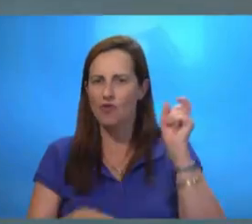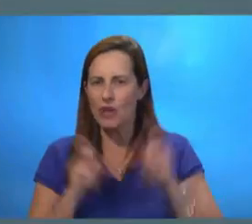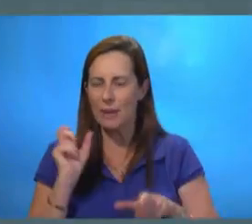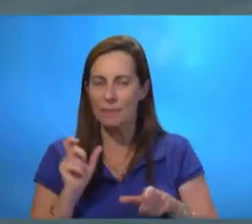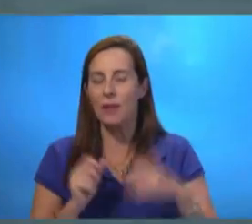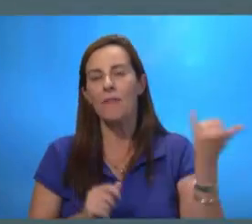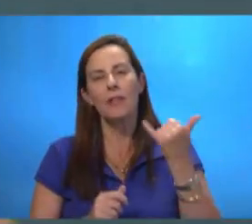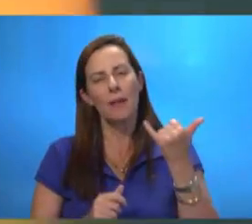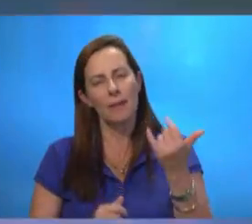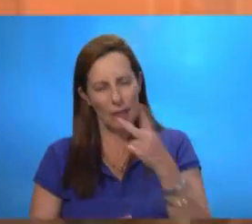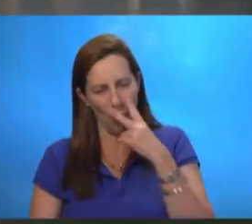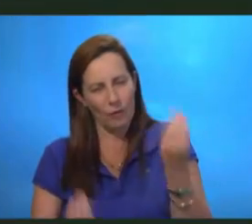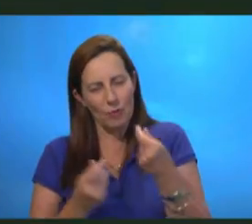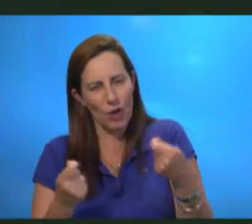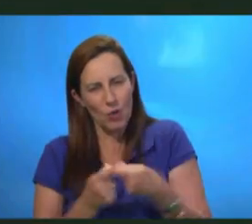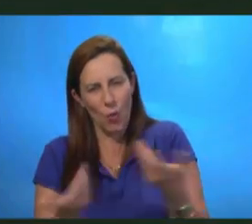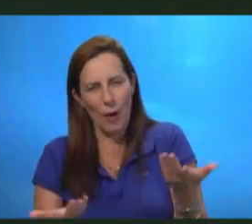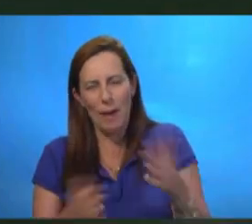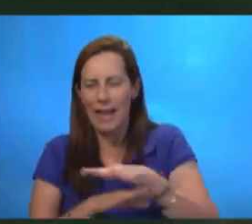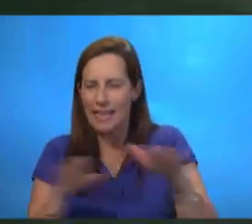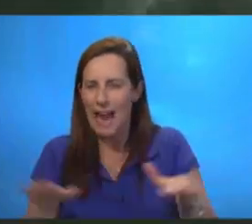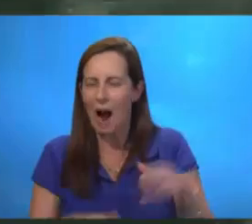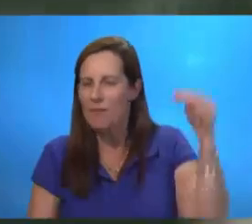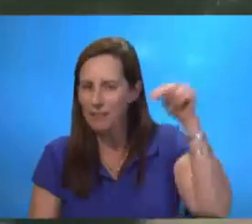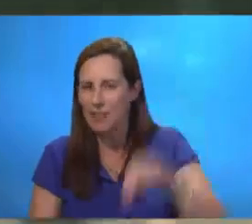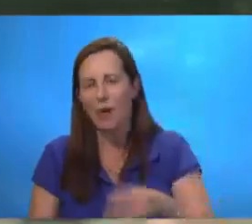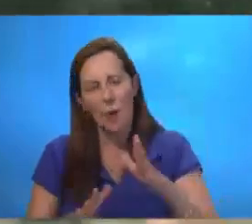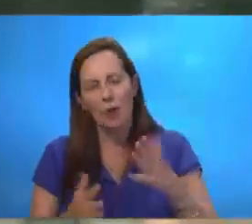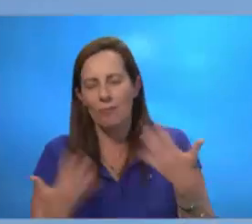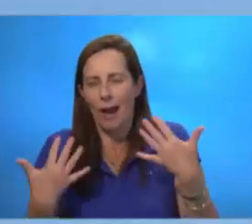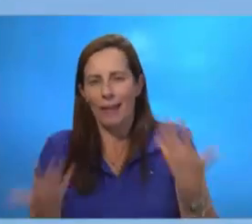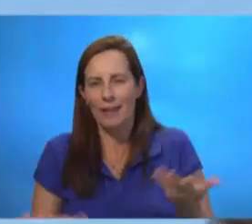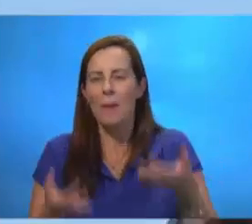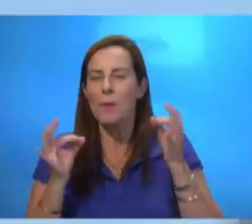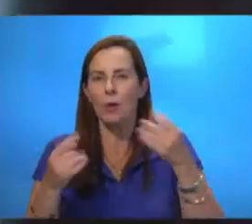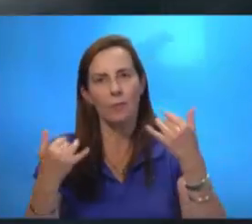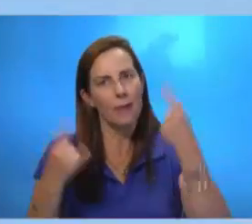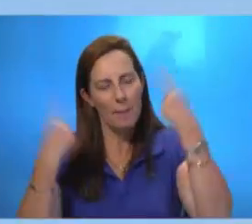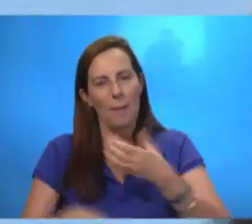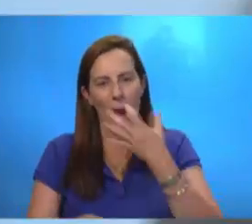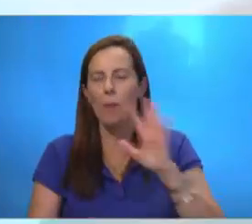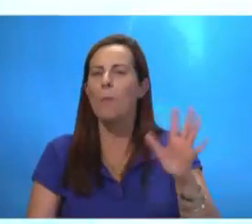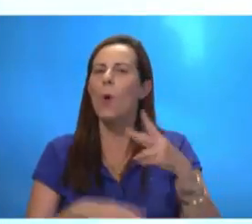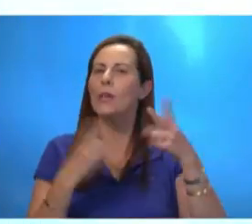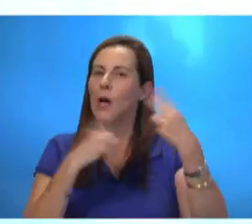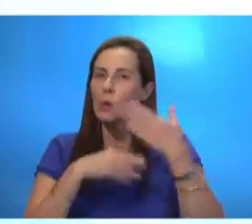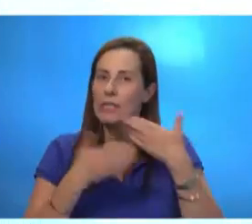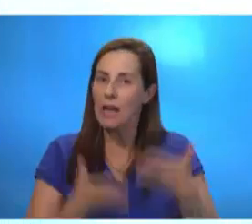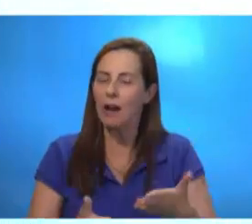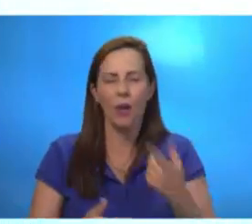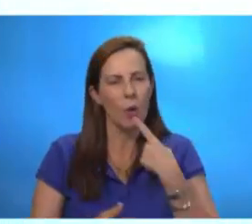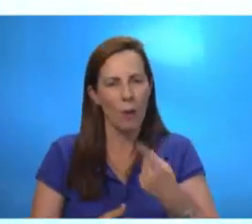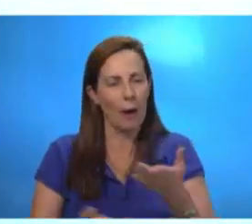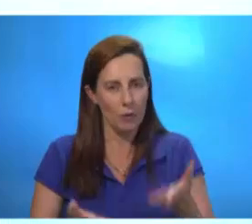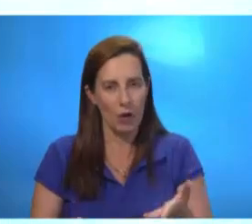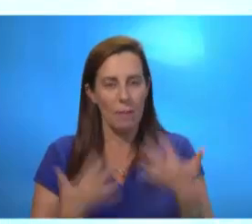ותמיד לראות, אתם יודעים, דברים שקשורים לים וקפיצות, מאוד מרענן, בעיקר בימים חמים. בואו נחזור אלינו, אנחנו מדברים על כך